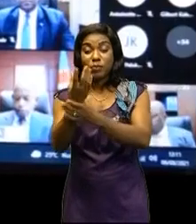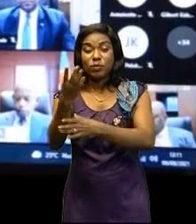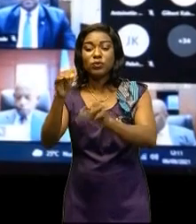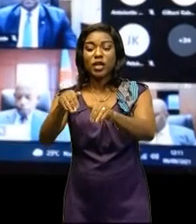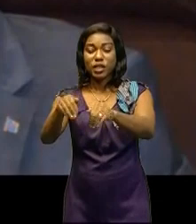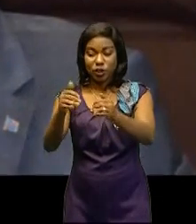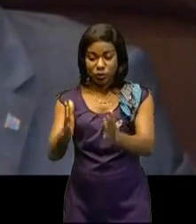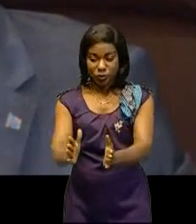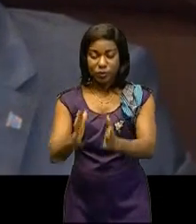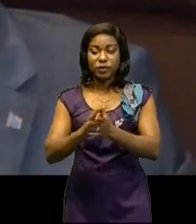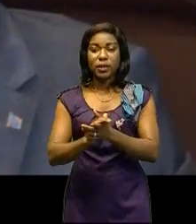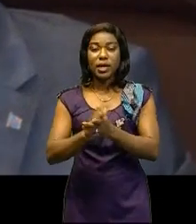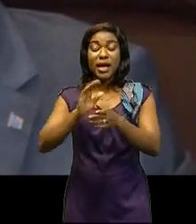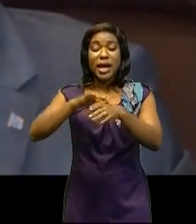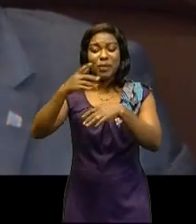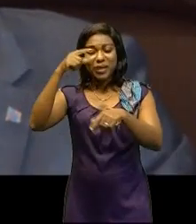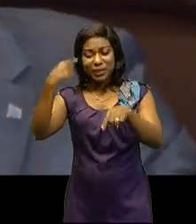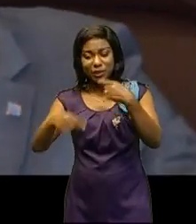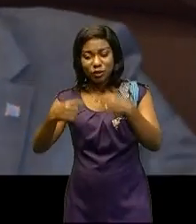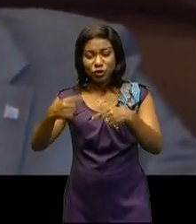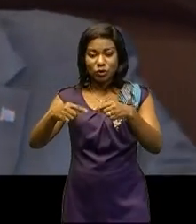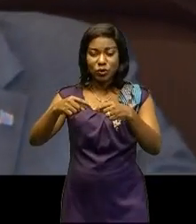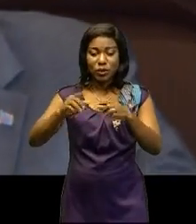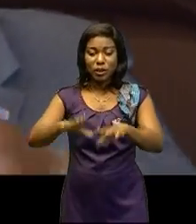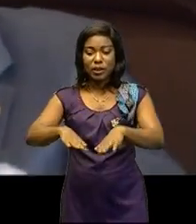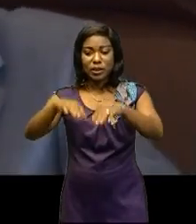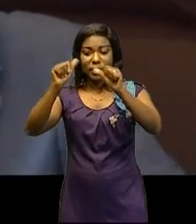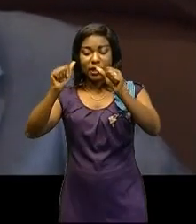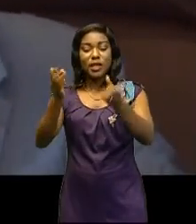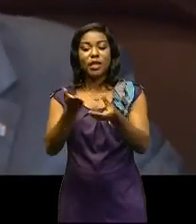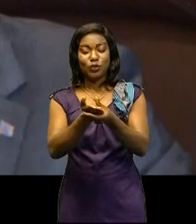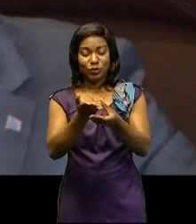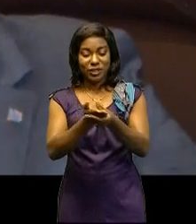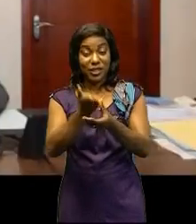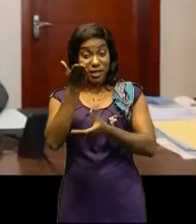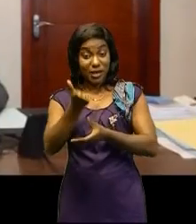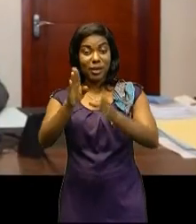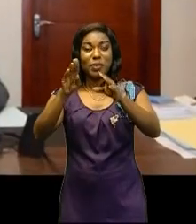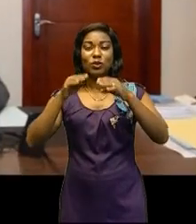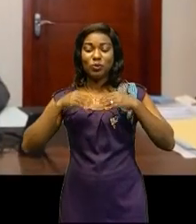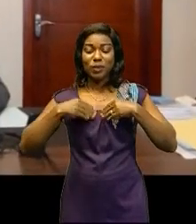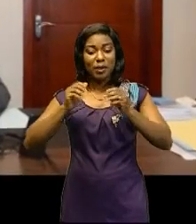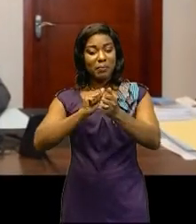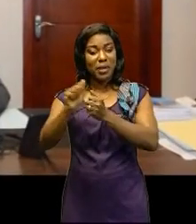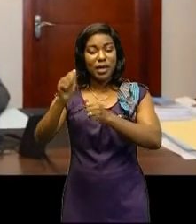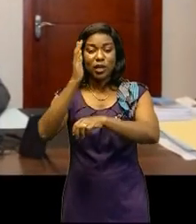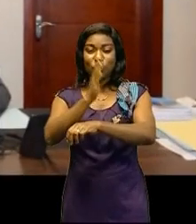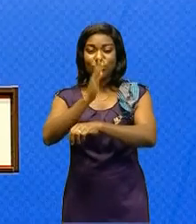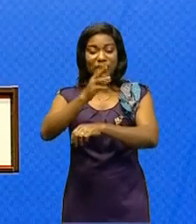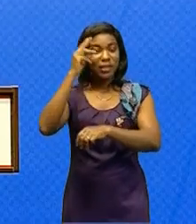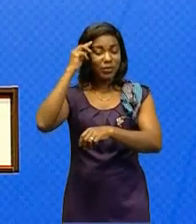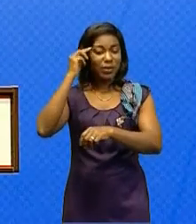agricoles. Après débat et délibération, ce dossier a été adopté par le Conseil des ministres.